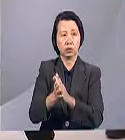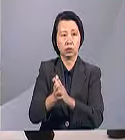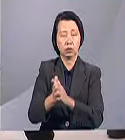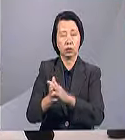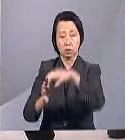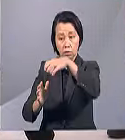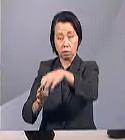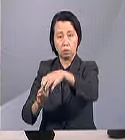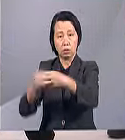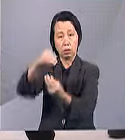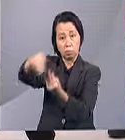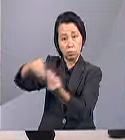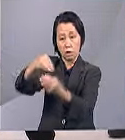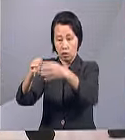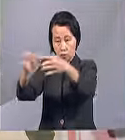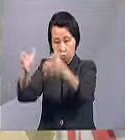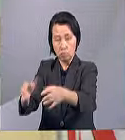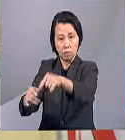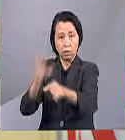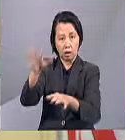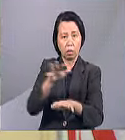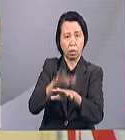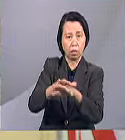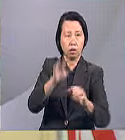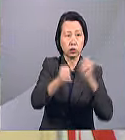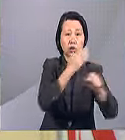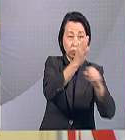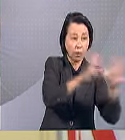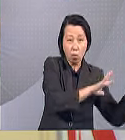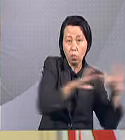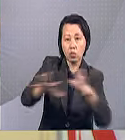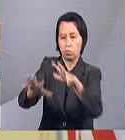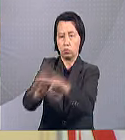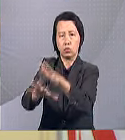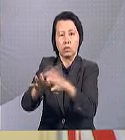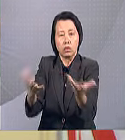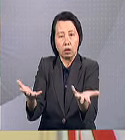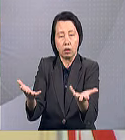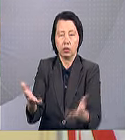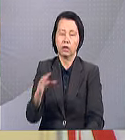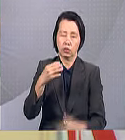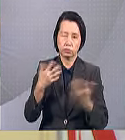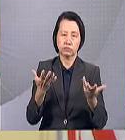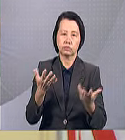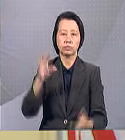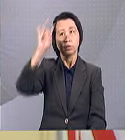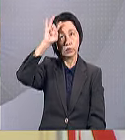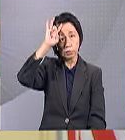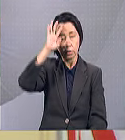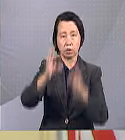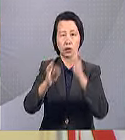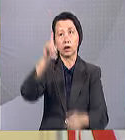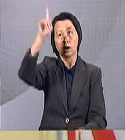depan? Masalah ini kita bergantung kepada kerajaan Arab Saudi. InsyaAllah, jika